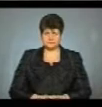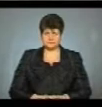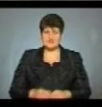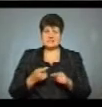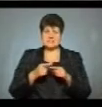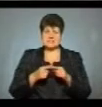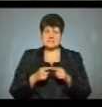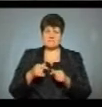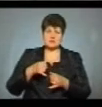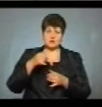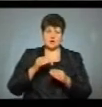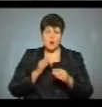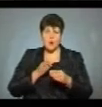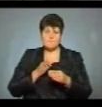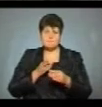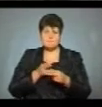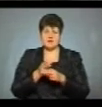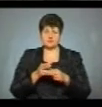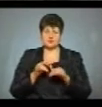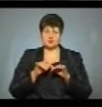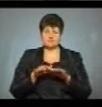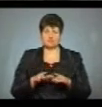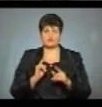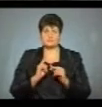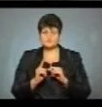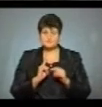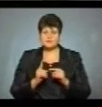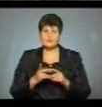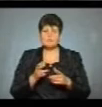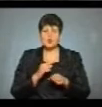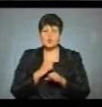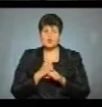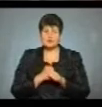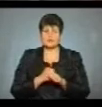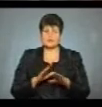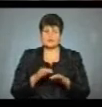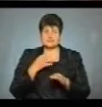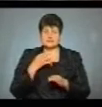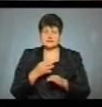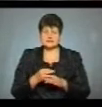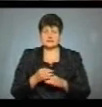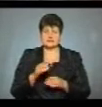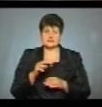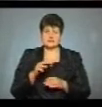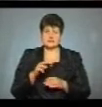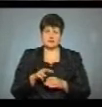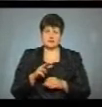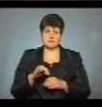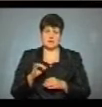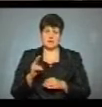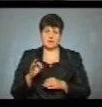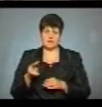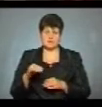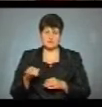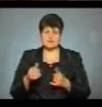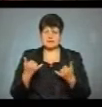Це висотний обмежувач руху, який встановлюватимуть. Про роботи, які провели, розповів виконувач робіт на цій ділянці Мирон Николин.